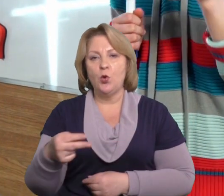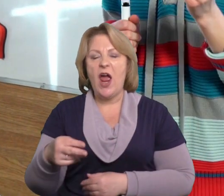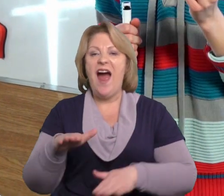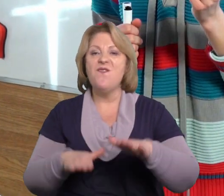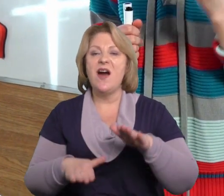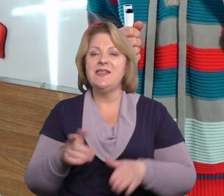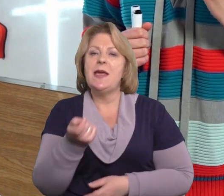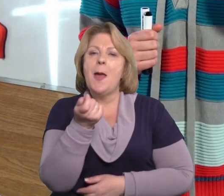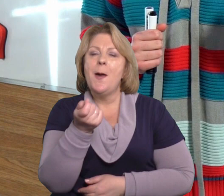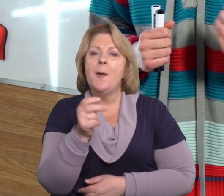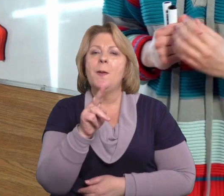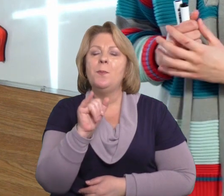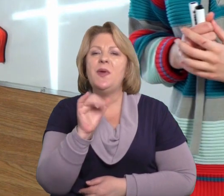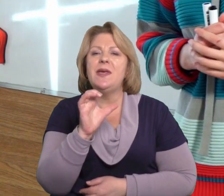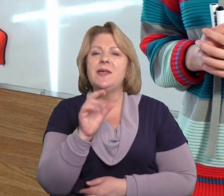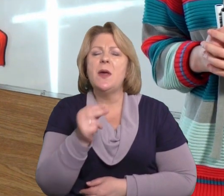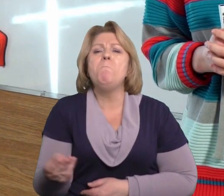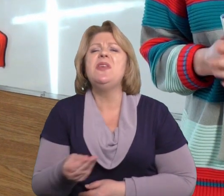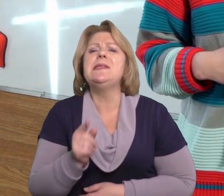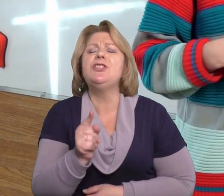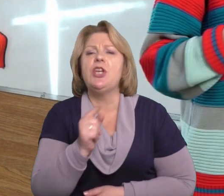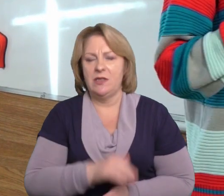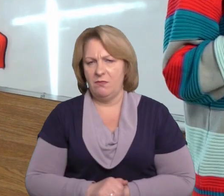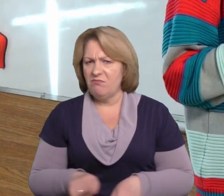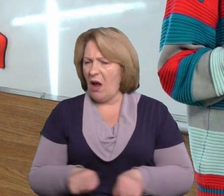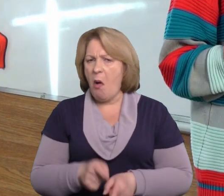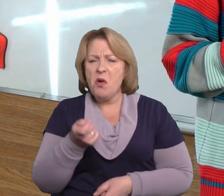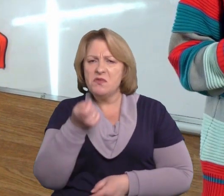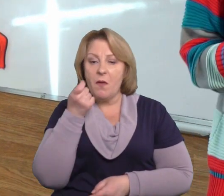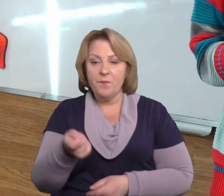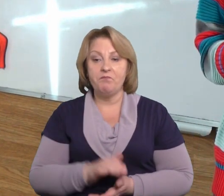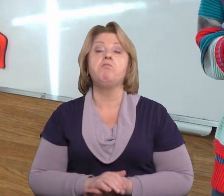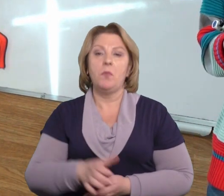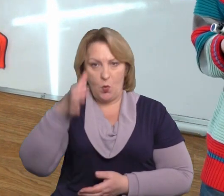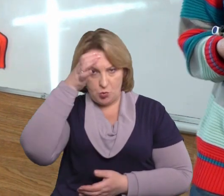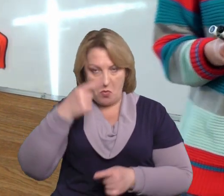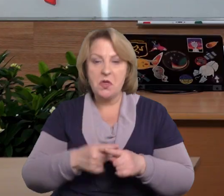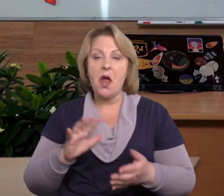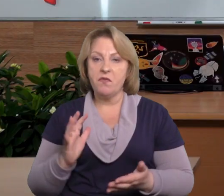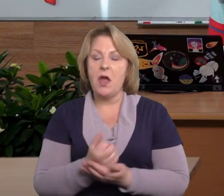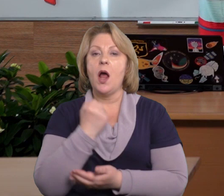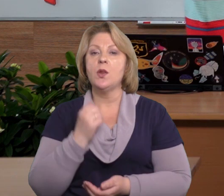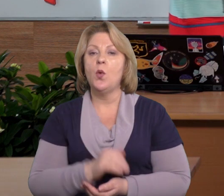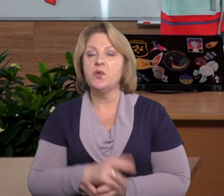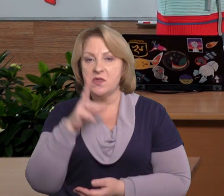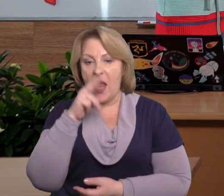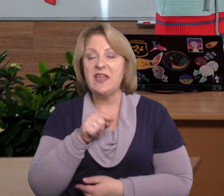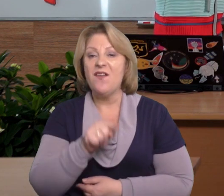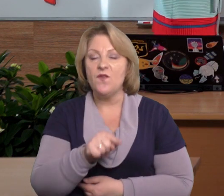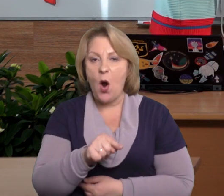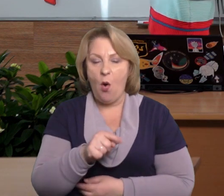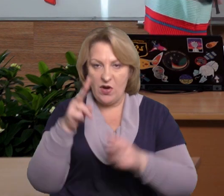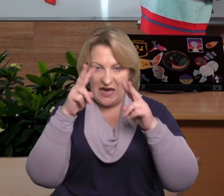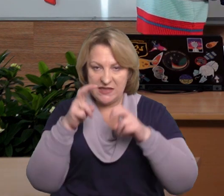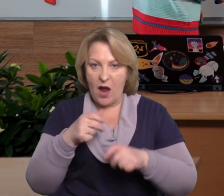вазі піщинки. Настільки це був тонкий досвід. Але Кавендішу це вдалося. Тобто в його досліді,